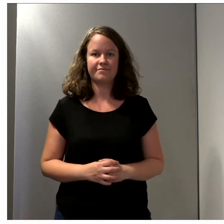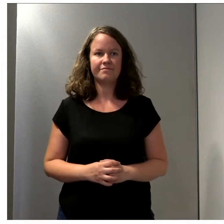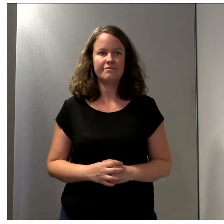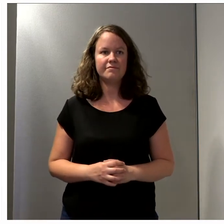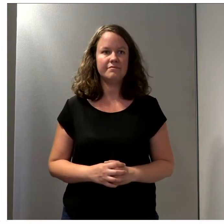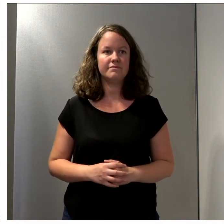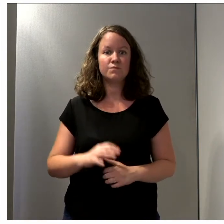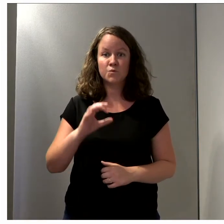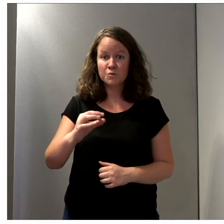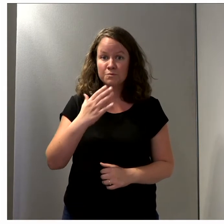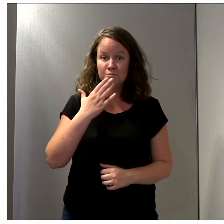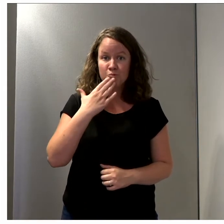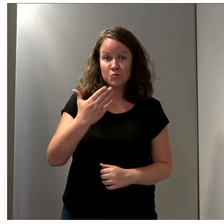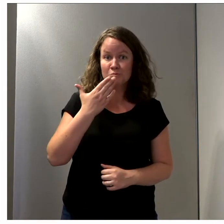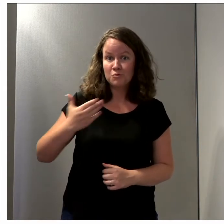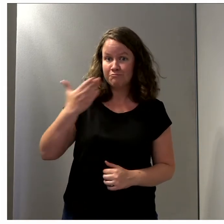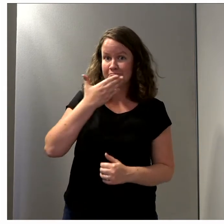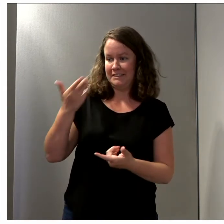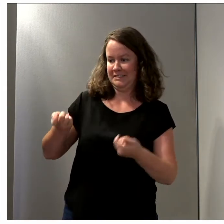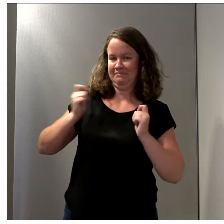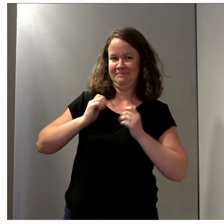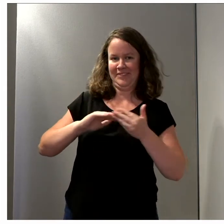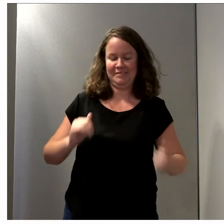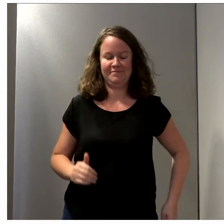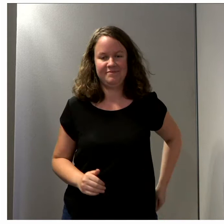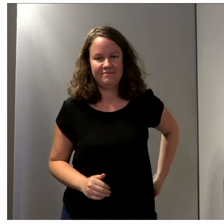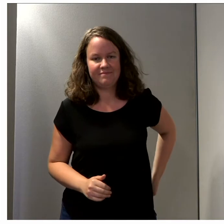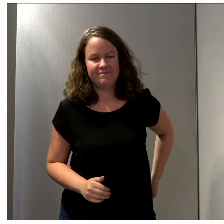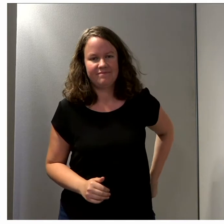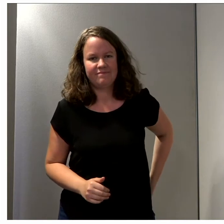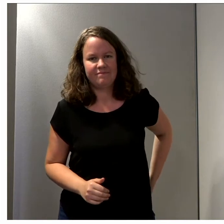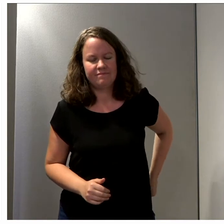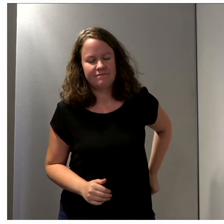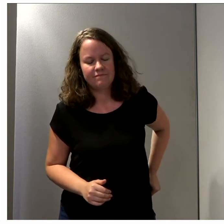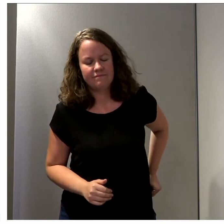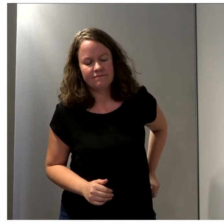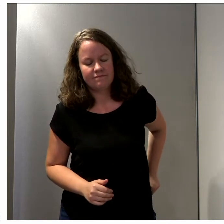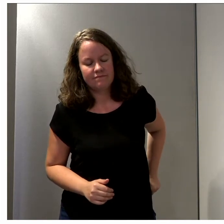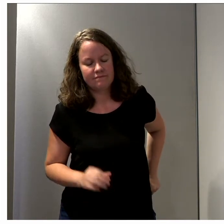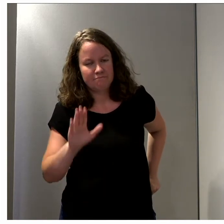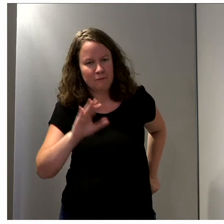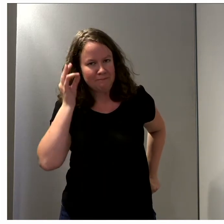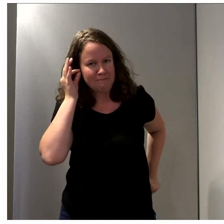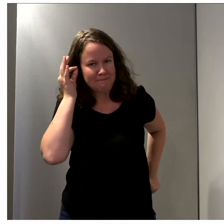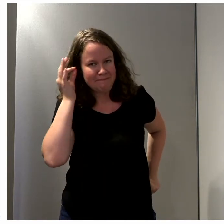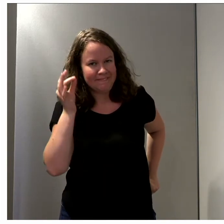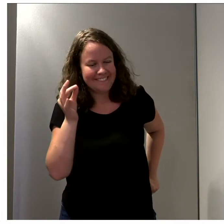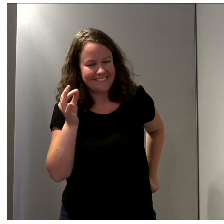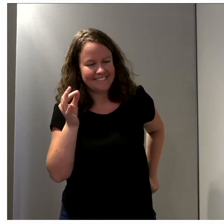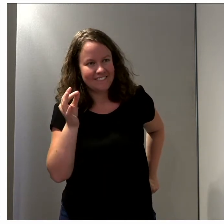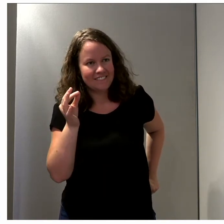la parole. D'abord, je voudrais bien sûr remercier le CNCPH d'avoir donné la parole et l'écoute des territoires.